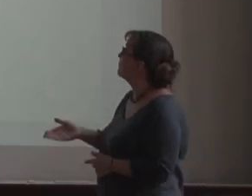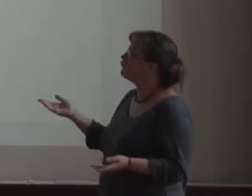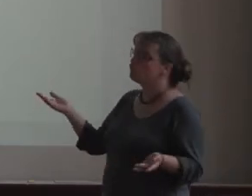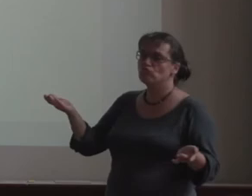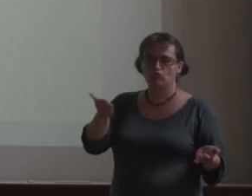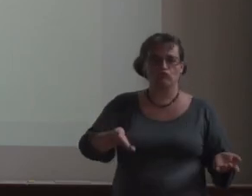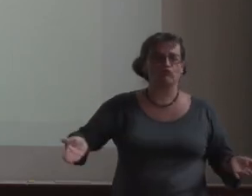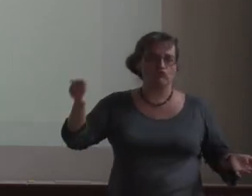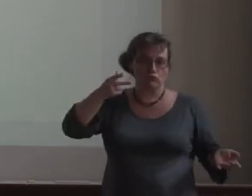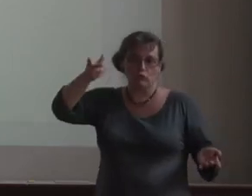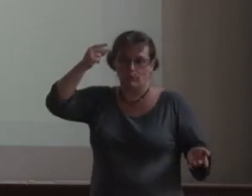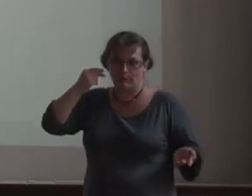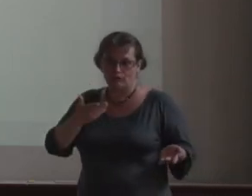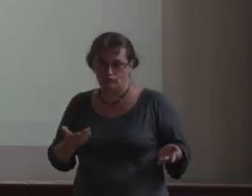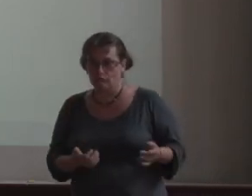tous Autolib,